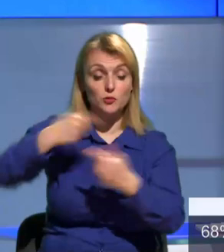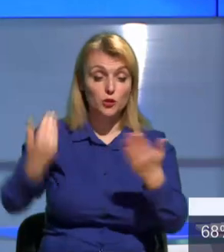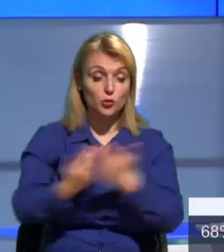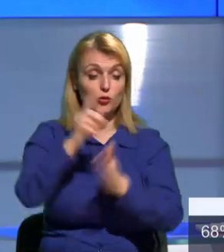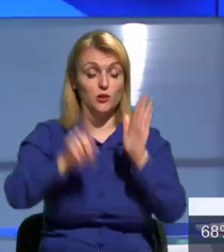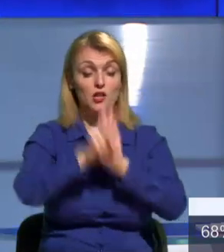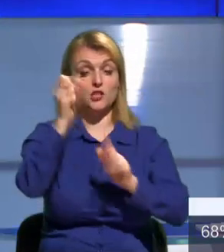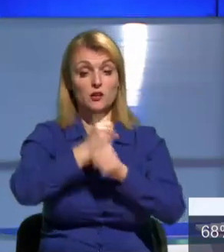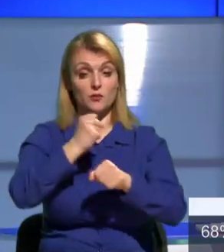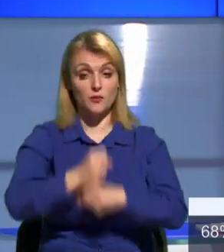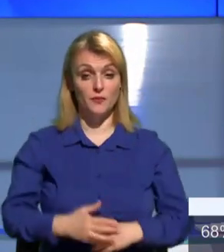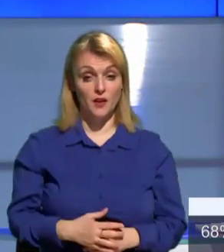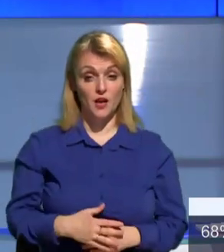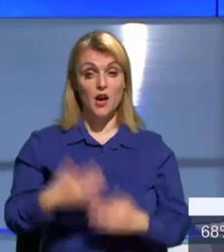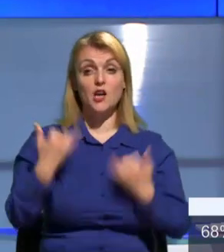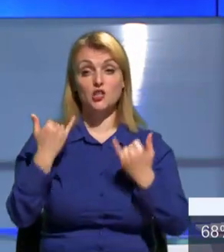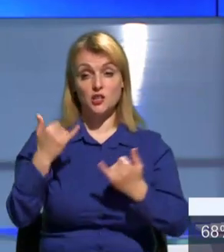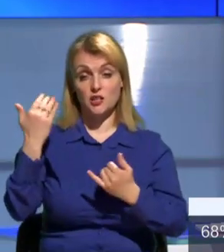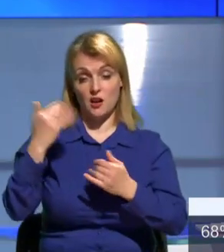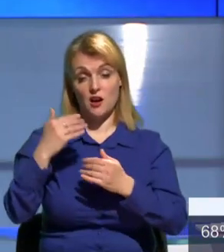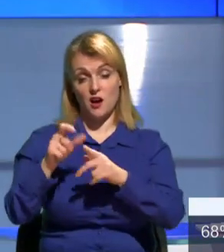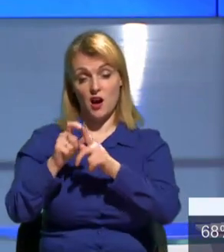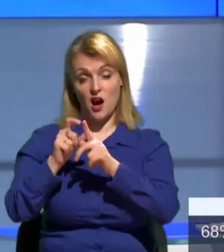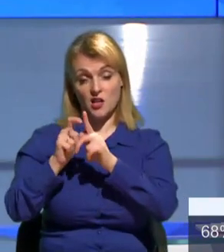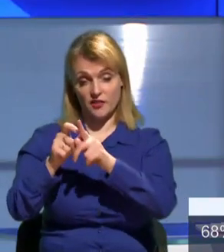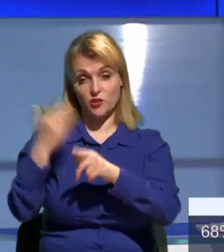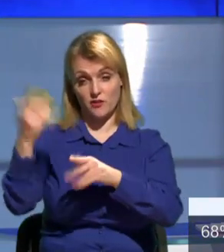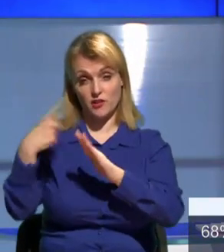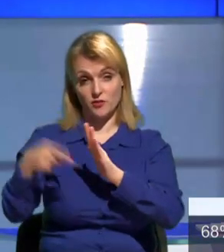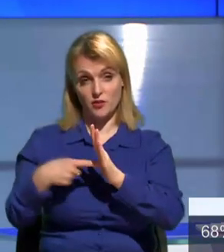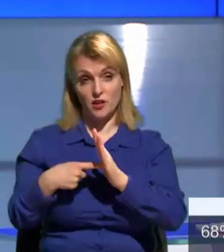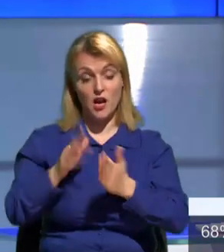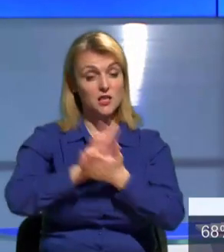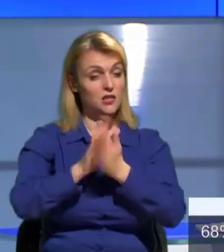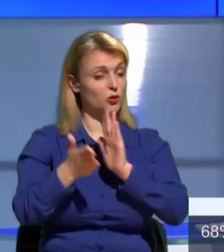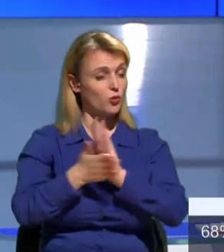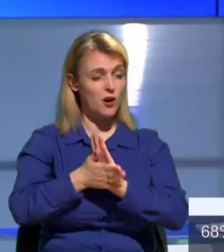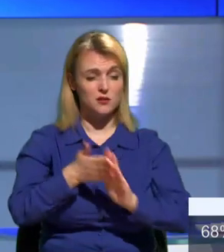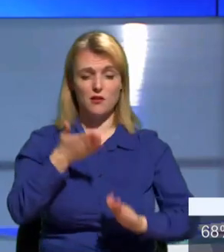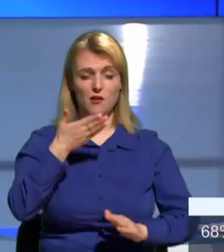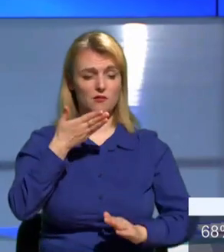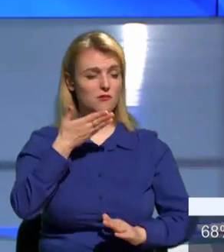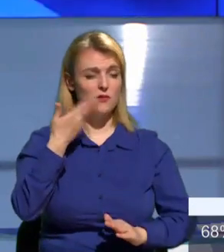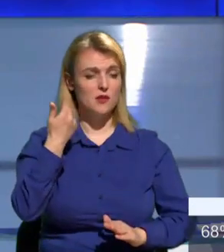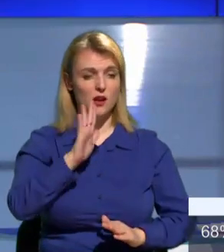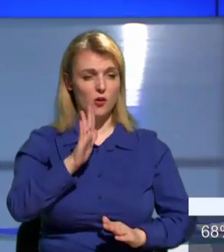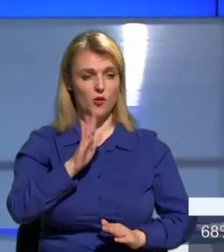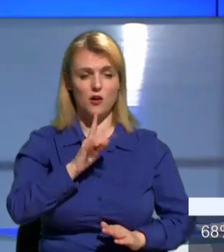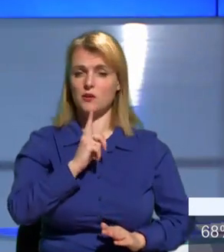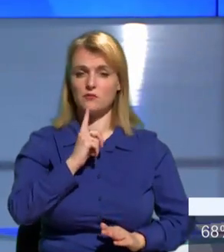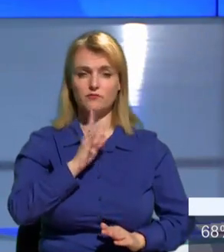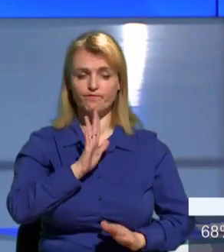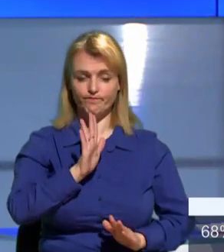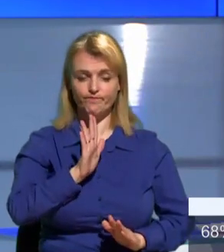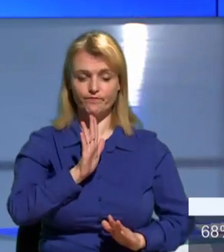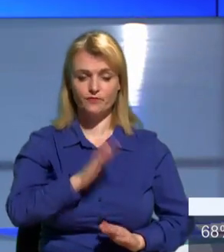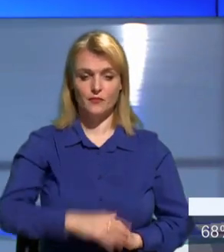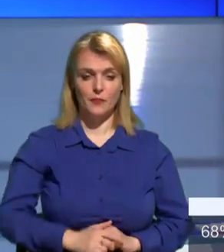menționez, acum și ajung și la răspuns la întrebarea dumneavoastră, în situația deloc nu simplă de pandemie, eu sunt categoric